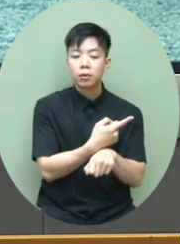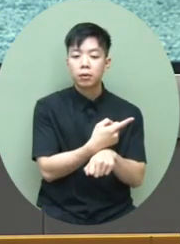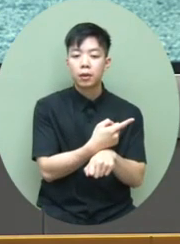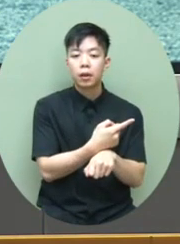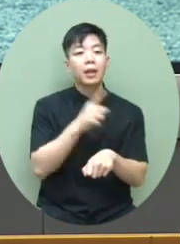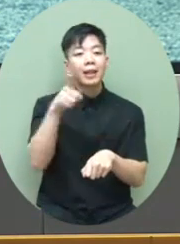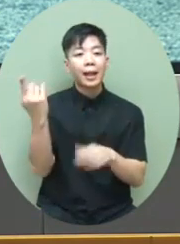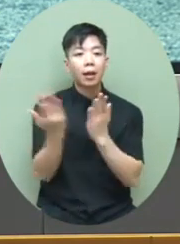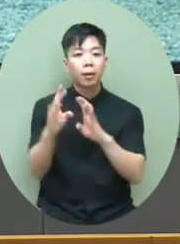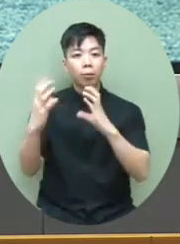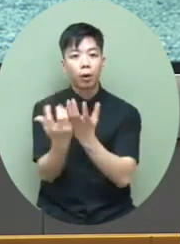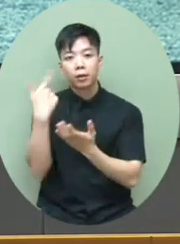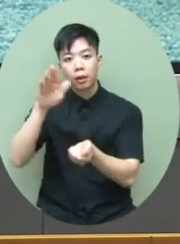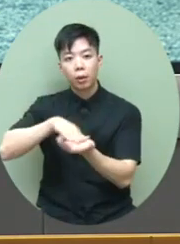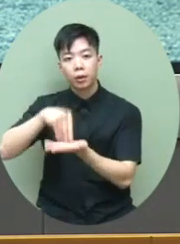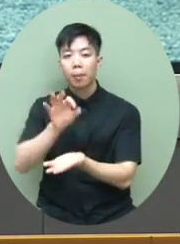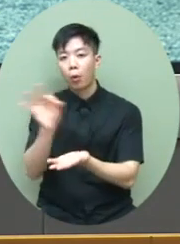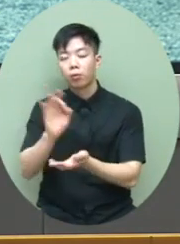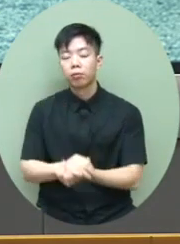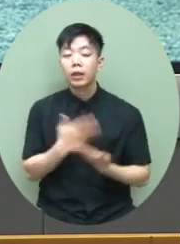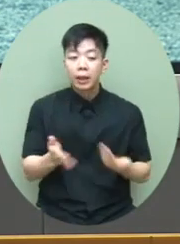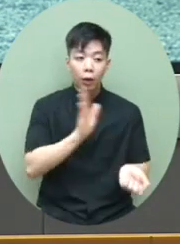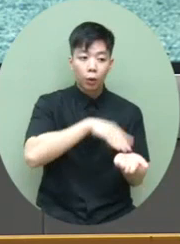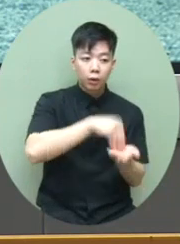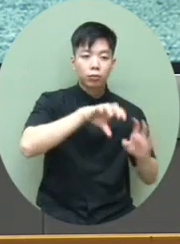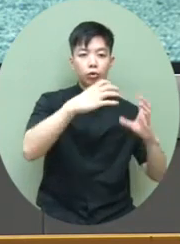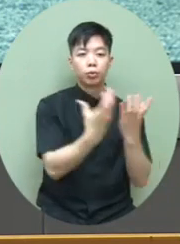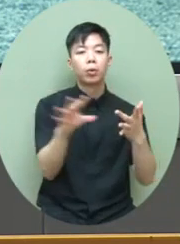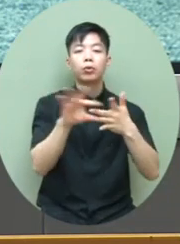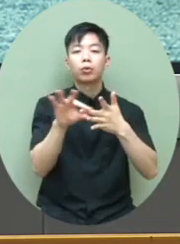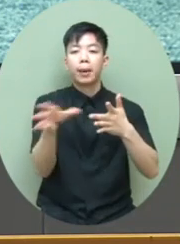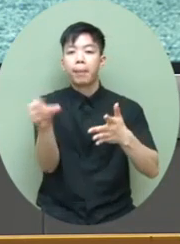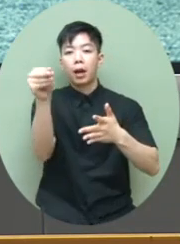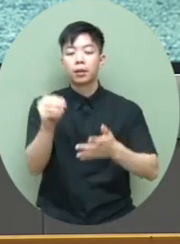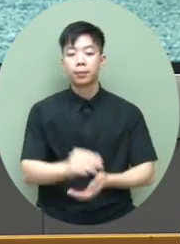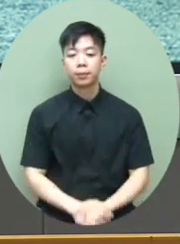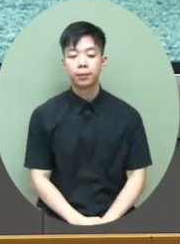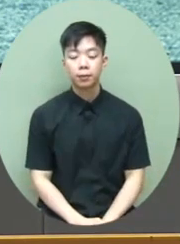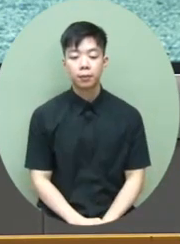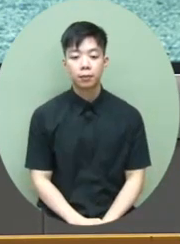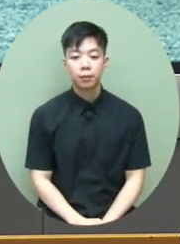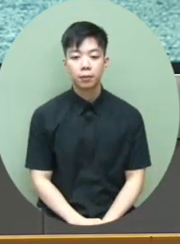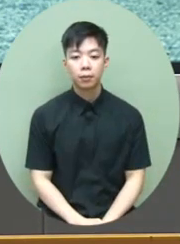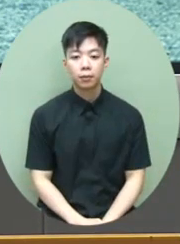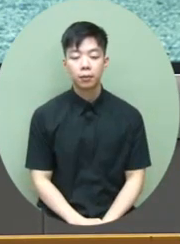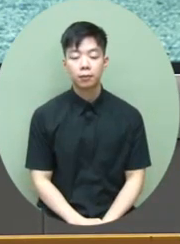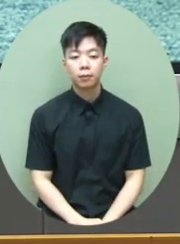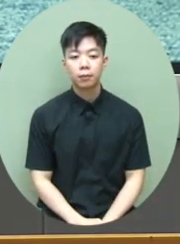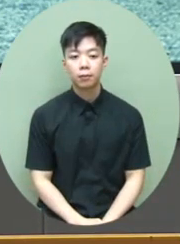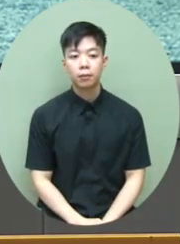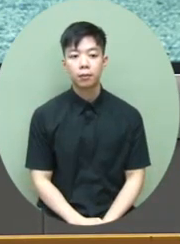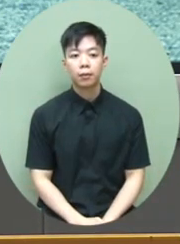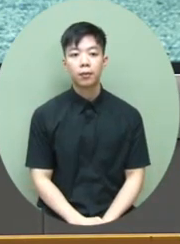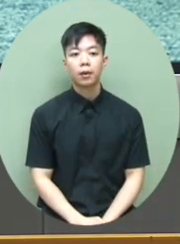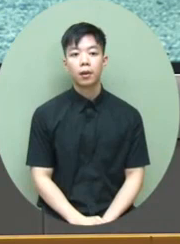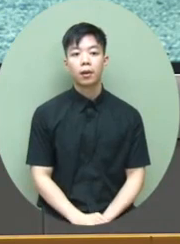其他班級嘅。咁主要都係嚟自宿舍嘅。咁宿舍而家就係包括了那五位5Y 的學